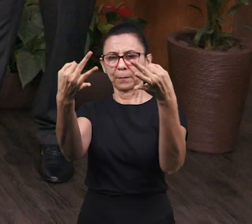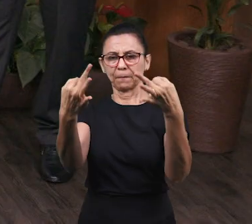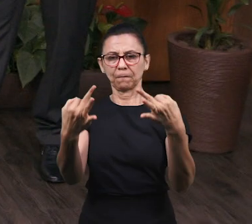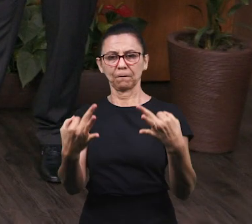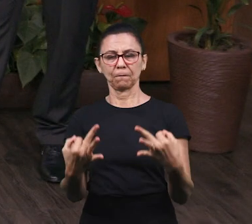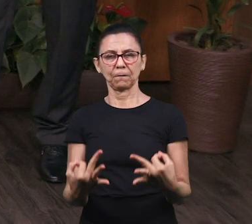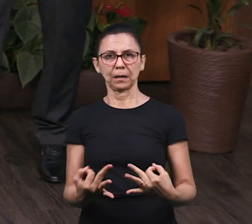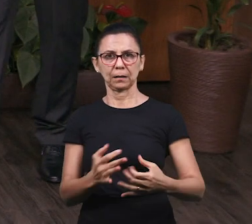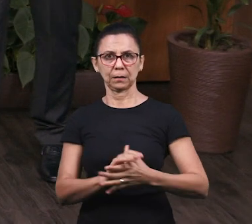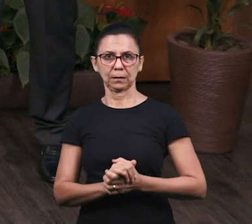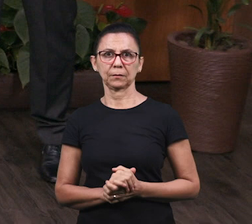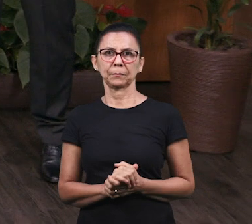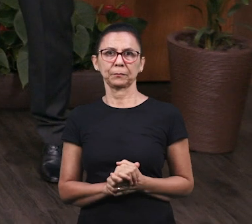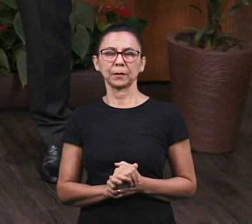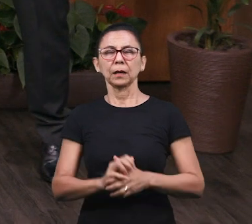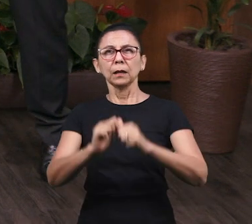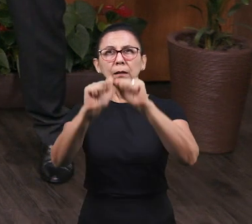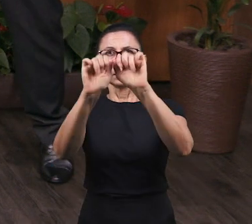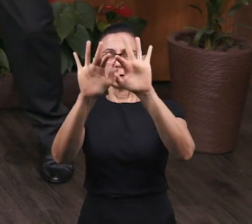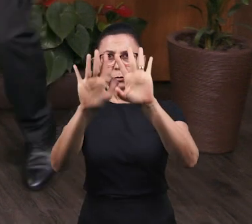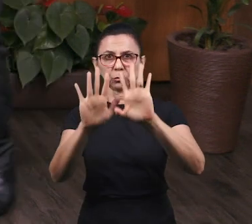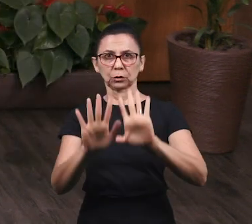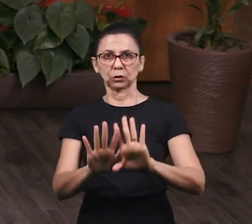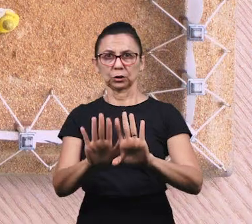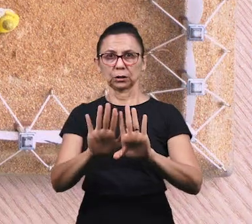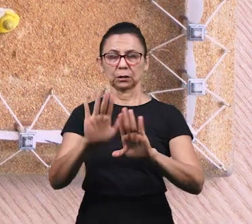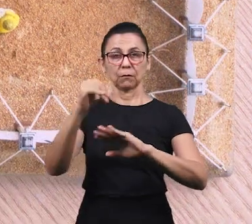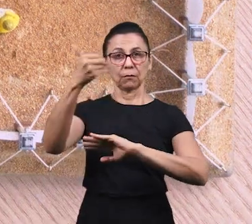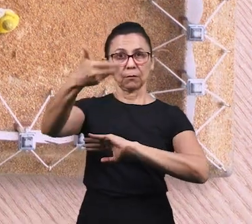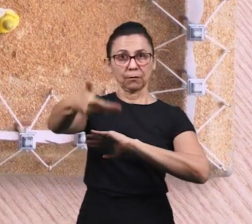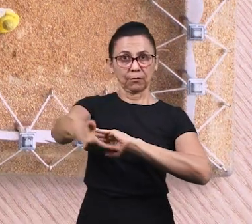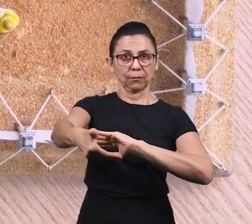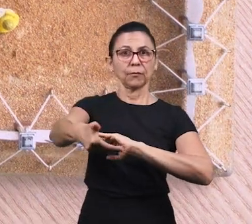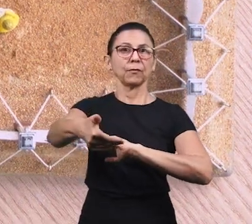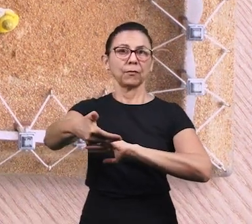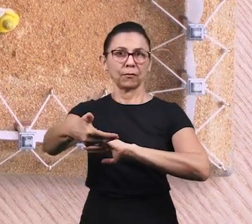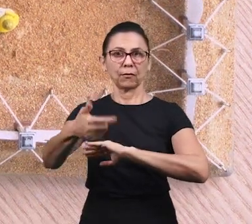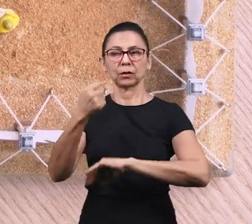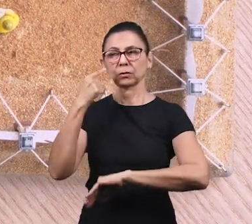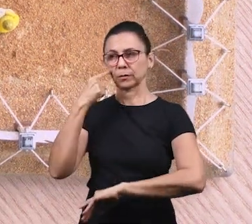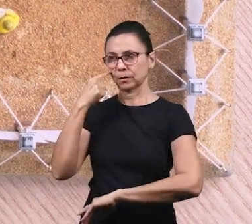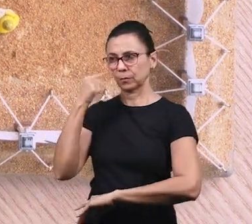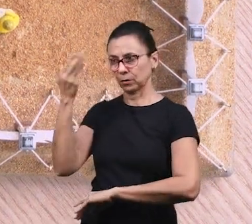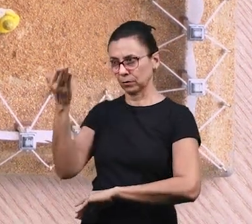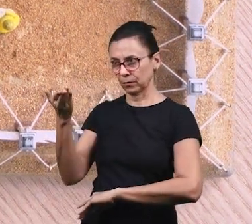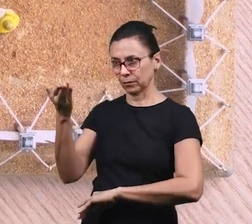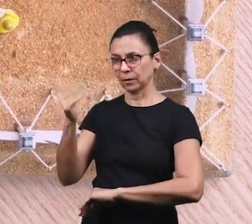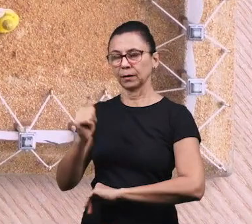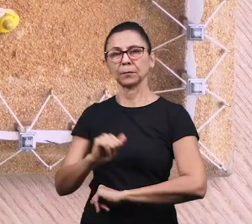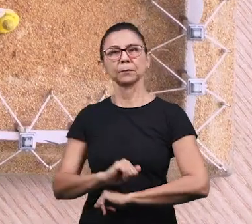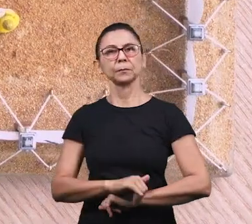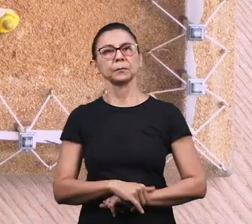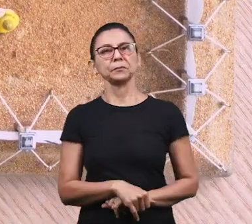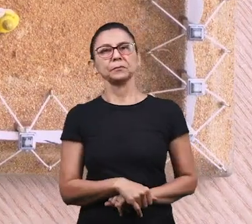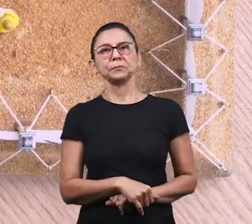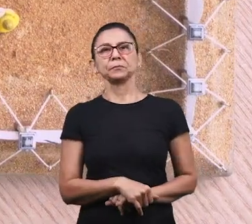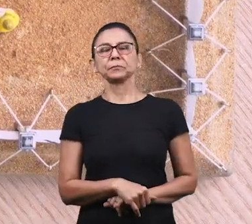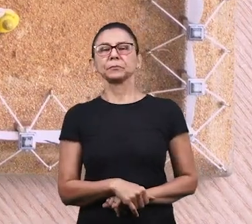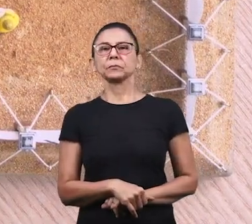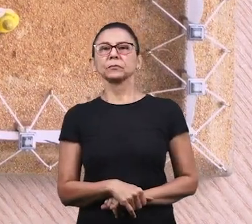préparée. La couverture externe, selon la maquette ici